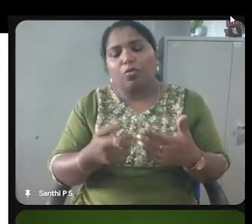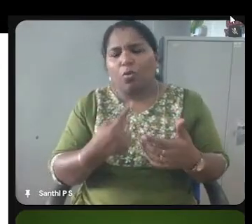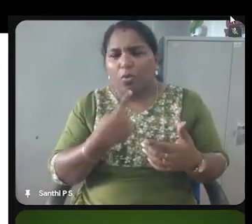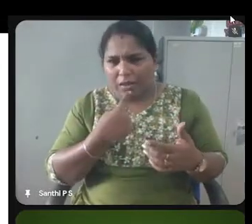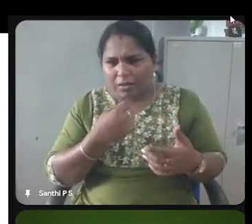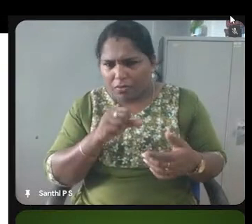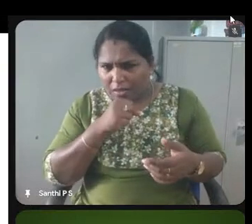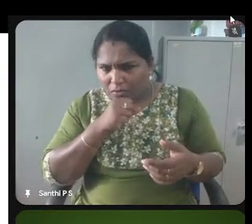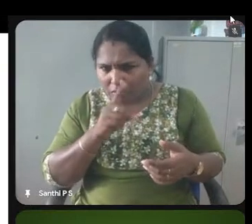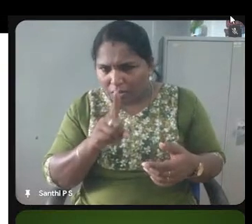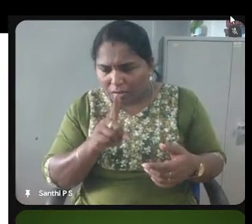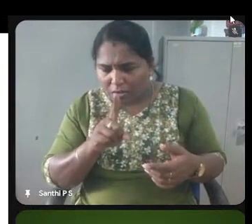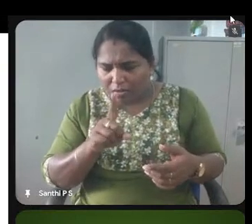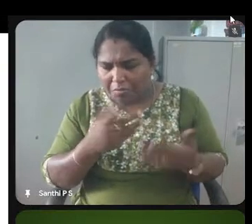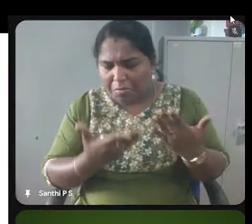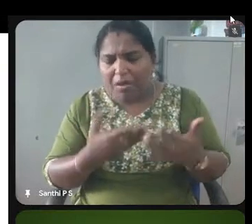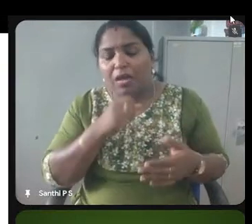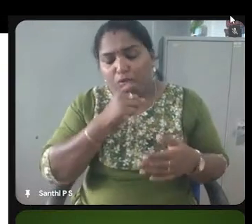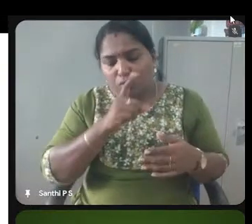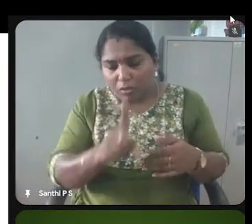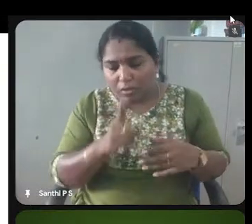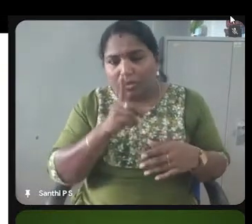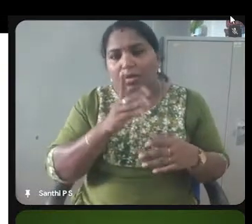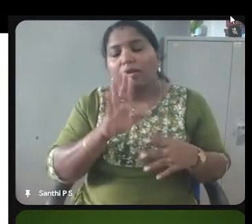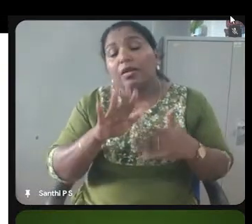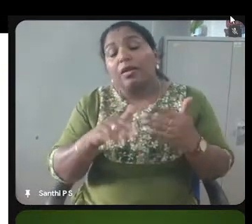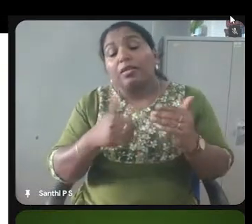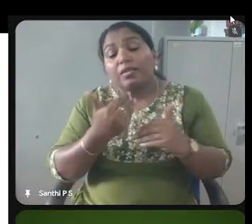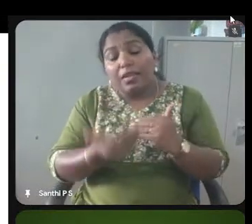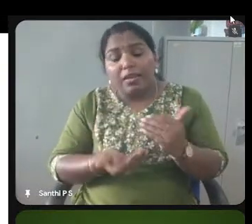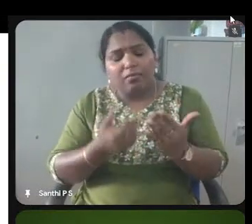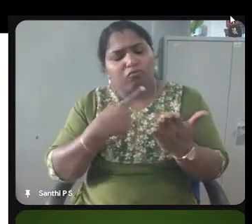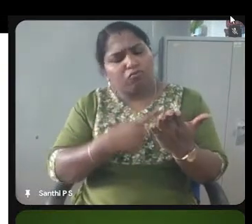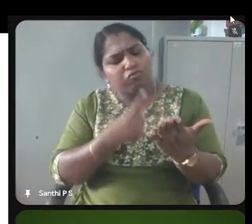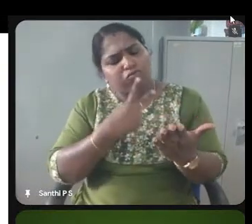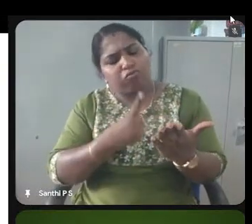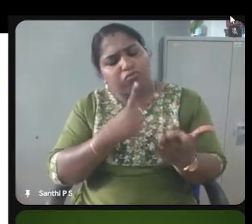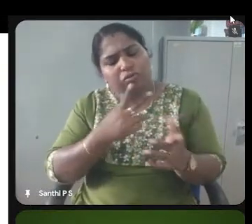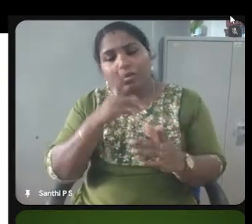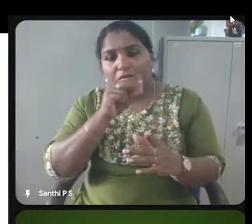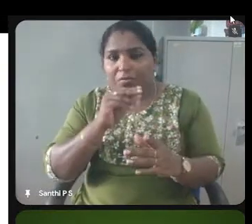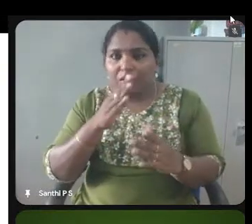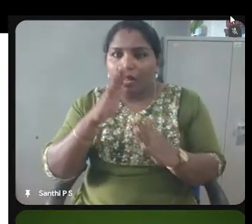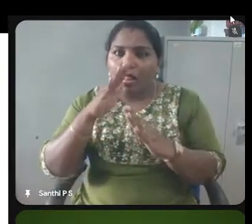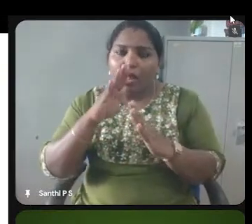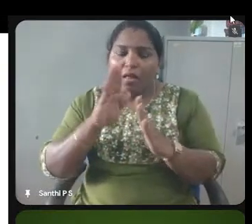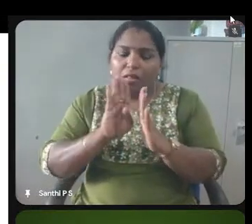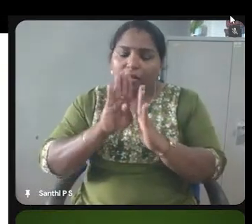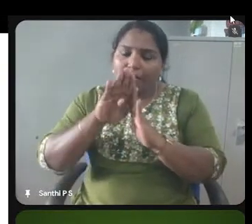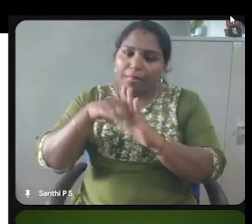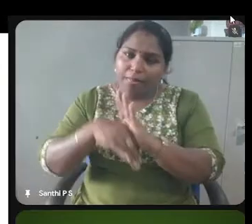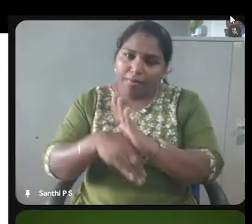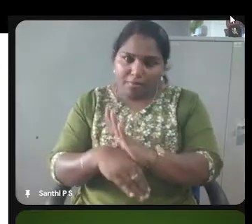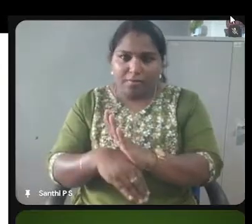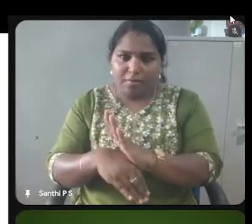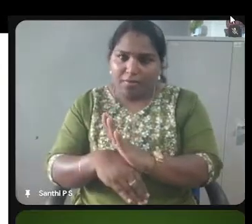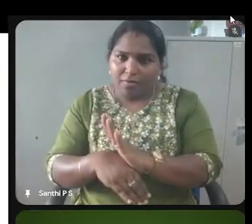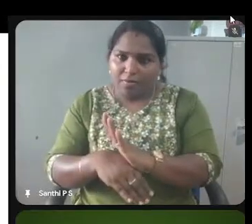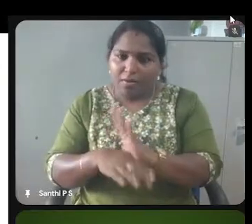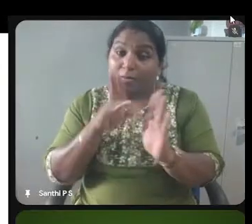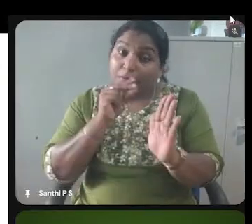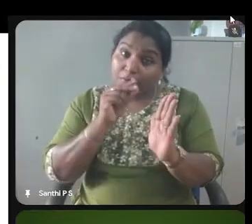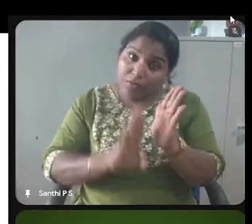പാരന്റ്സ് ഇന്ററാക്ഷൻ കുറയുന്നതിന്റെ ഒക്കെ ഭാഗമായിട്ട് റിഗ്രഷൻ വരാറുണ്ട് കുട്ടികൾക്ക്. അപ്പം അങ്ങനെ റിഗ്രഷൻ വന്ന കുട്ടികൾക്ക്